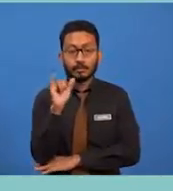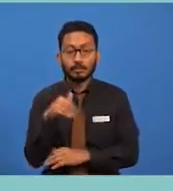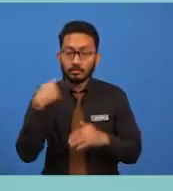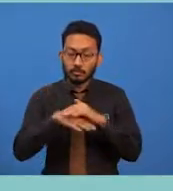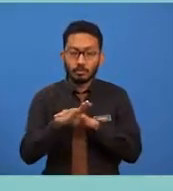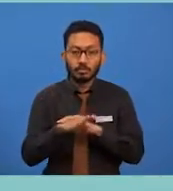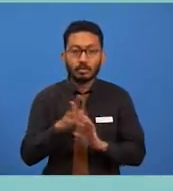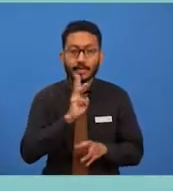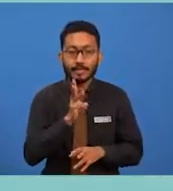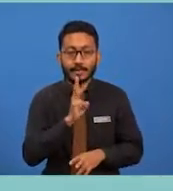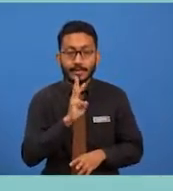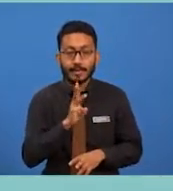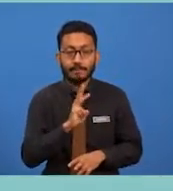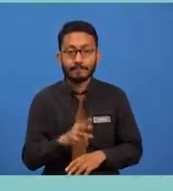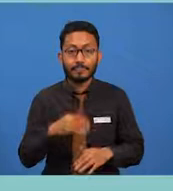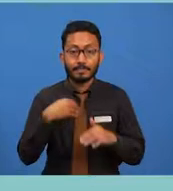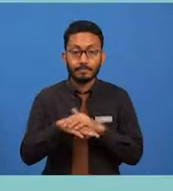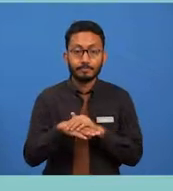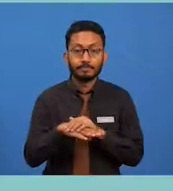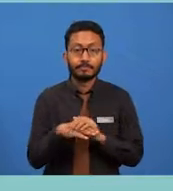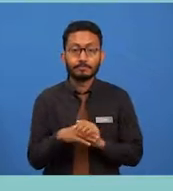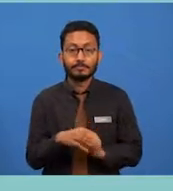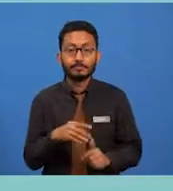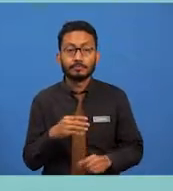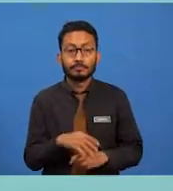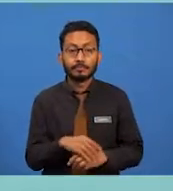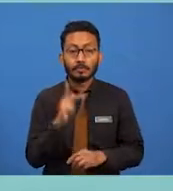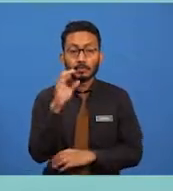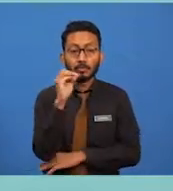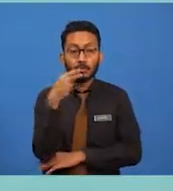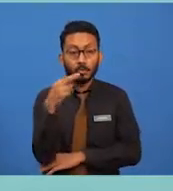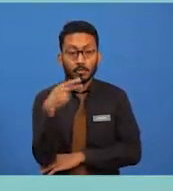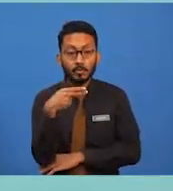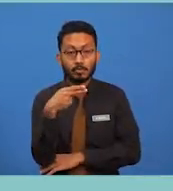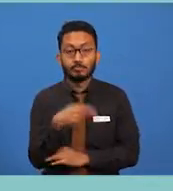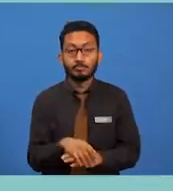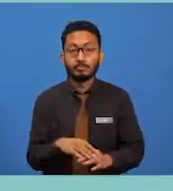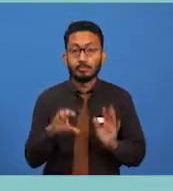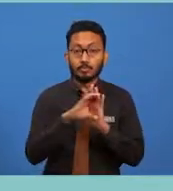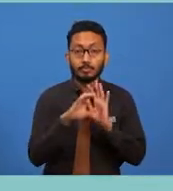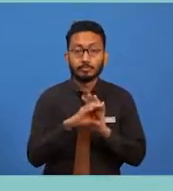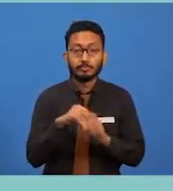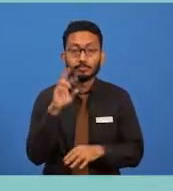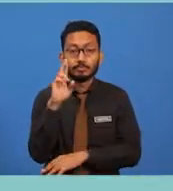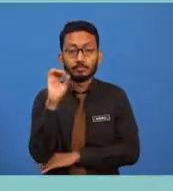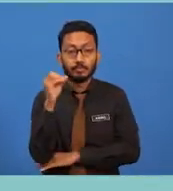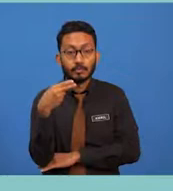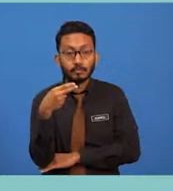dan natrium hidroksida. Jadi, apa yang dimasukkan dengan alkali?